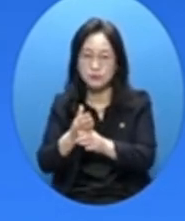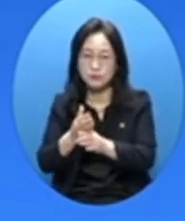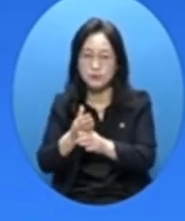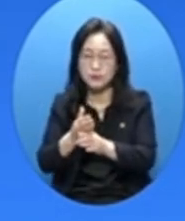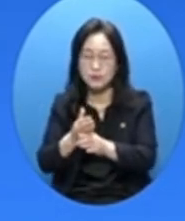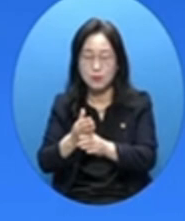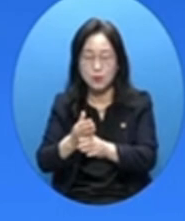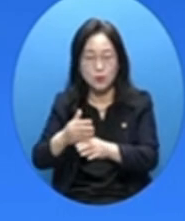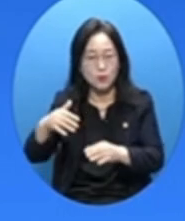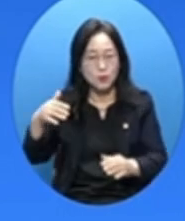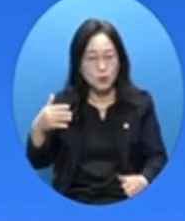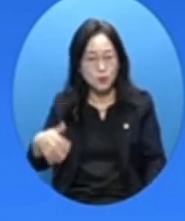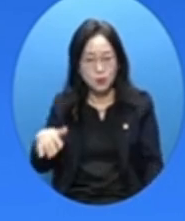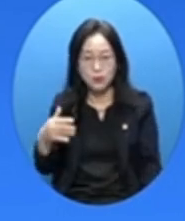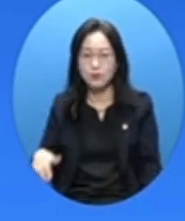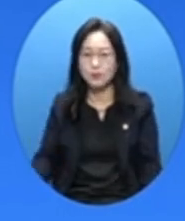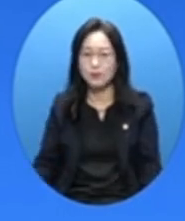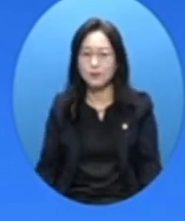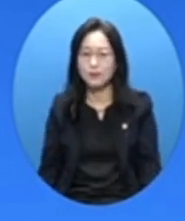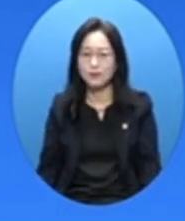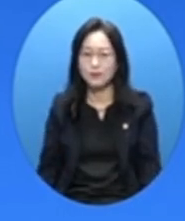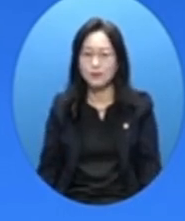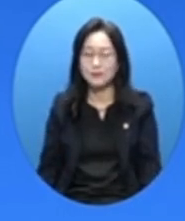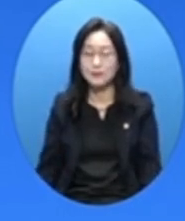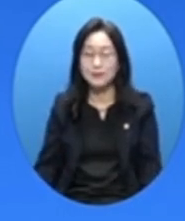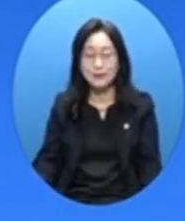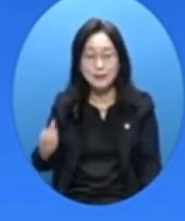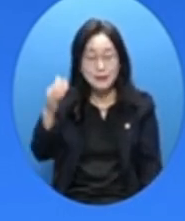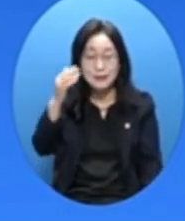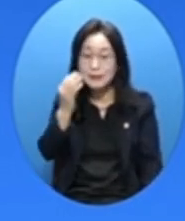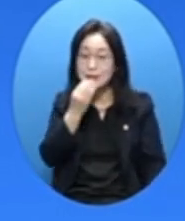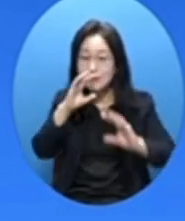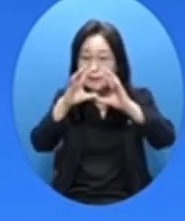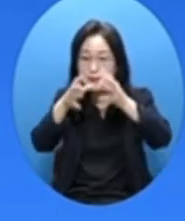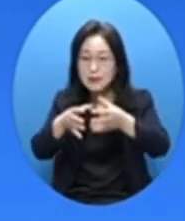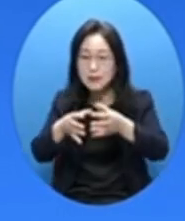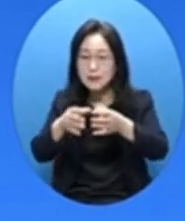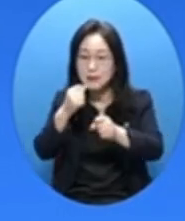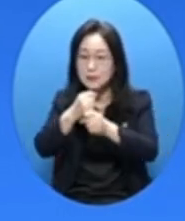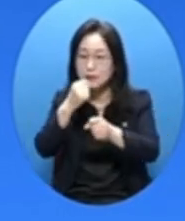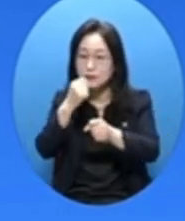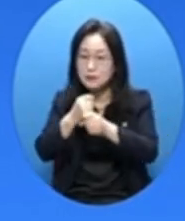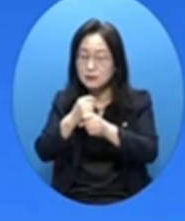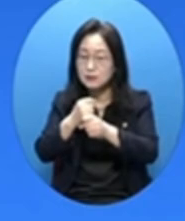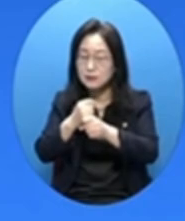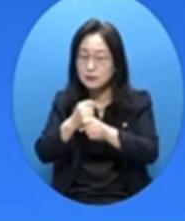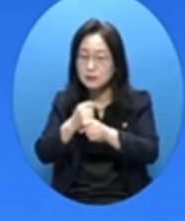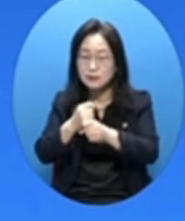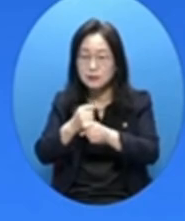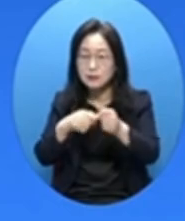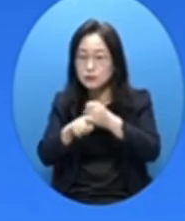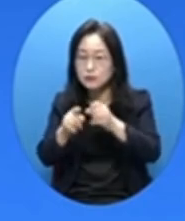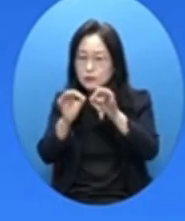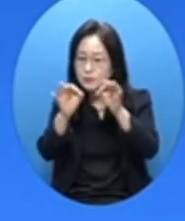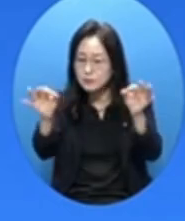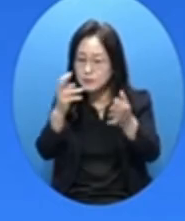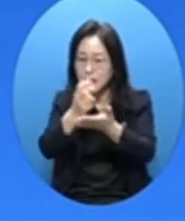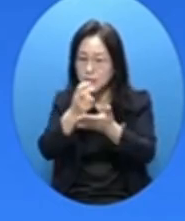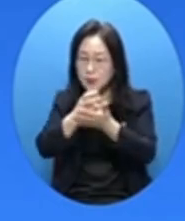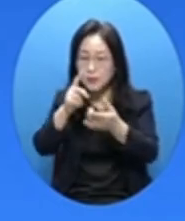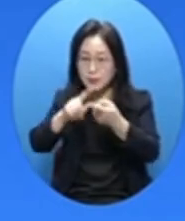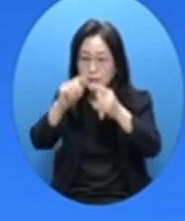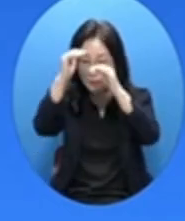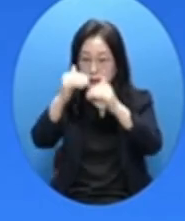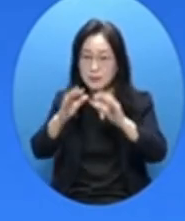대단한 나라라고 생각을 합니다 그러한 나라를 만든 십계명이 가서 어떻게서 되게 좋아졌는가이